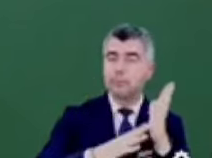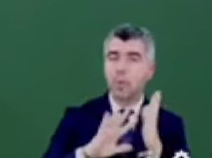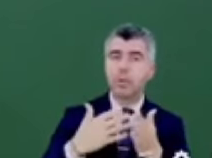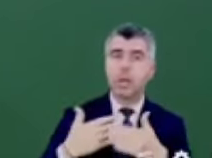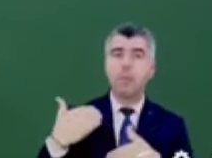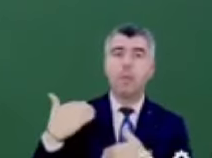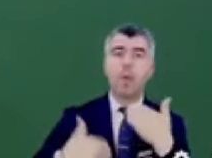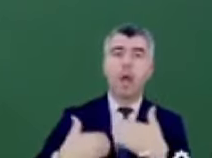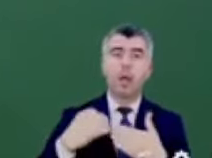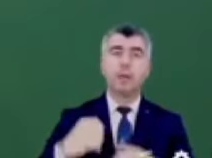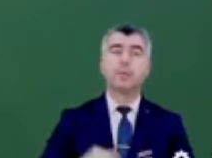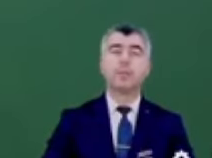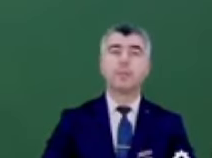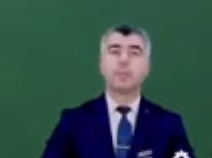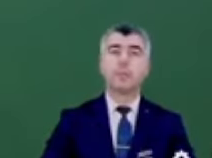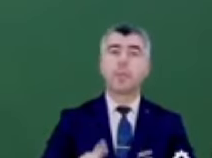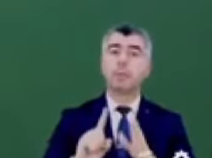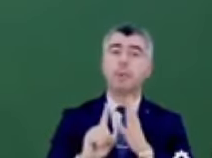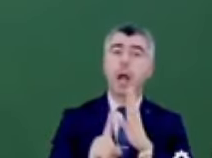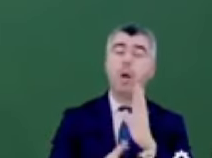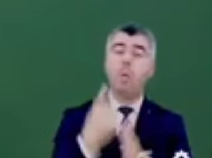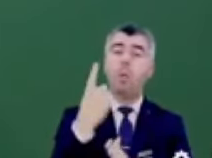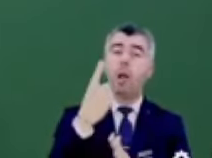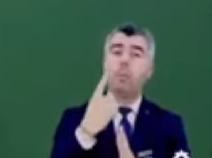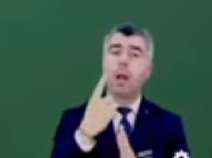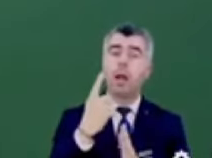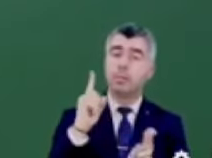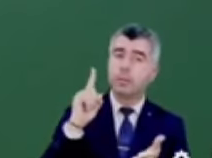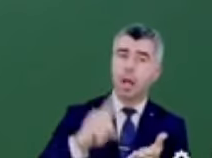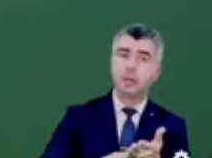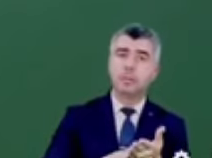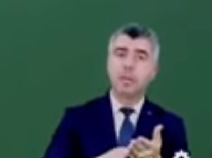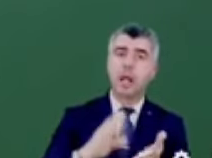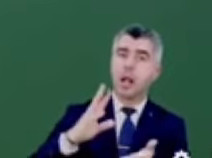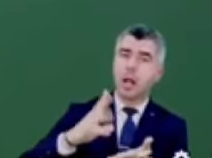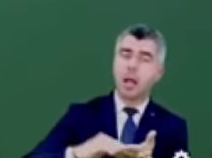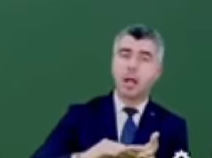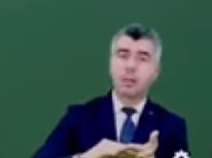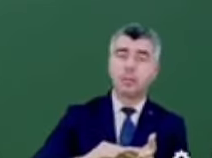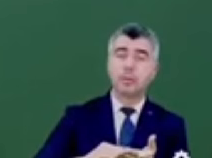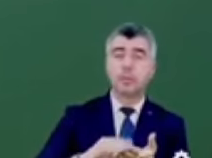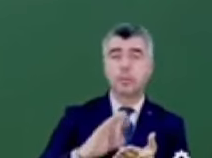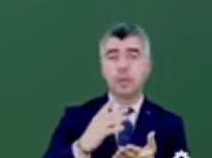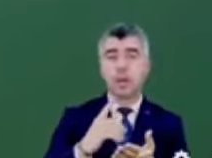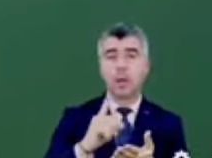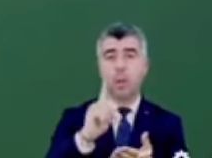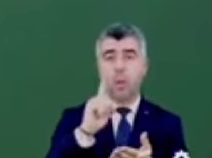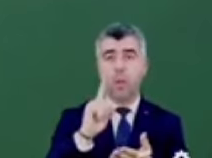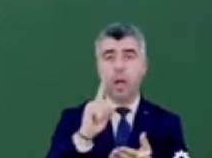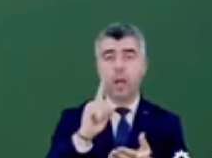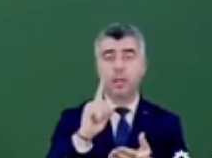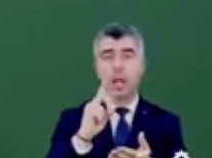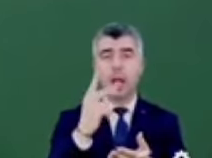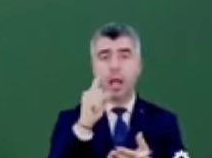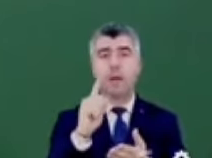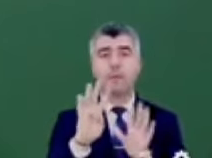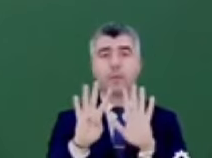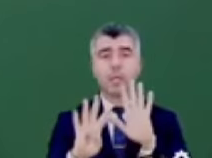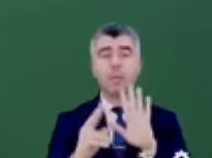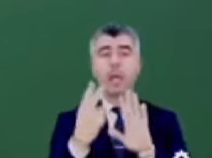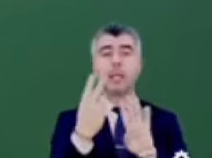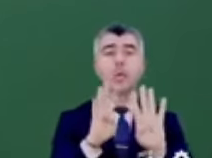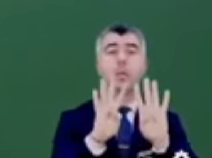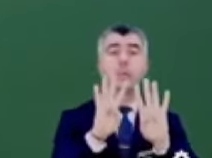اعاقه وكان اول مره نص تم التنصيص على البطاقه كان في ماي 1982 يعني ازيد من